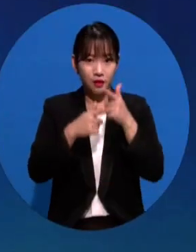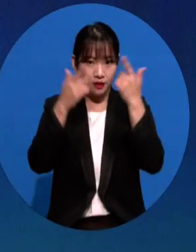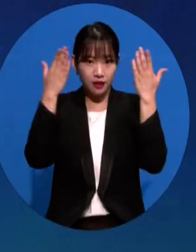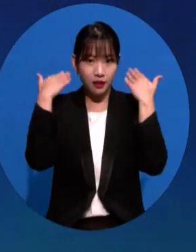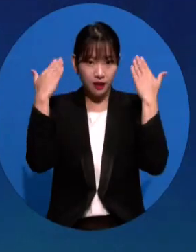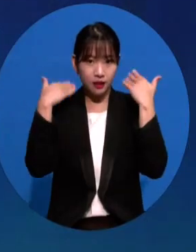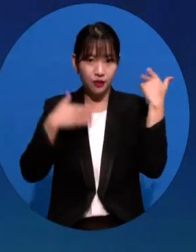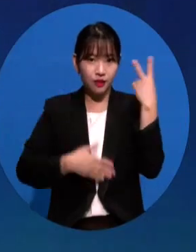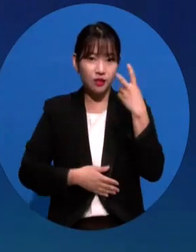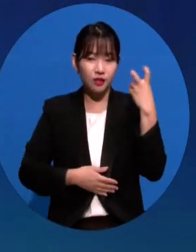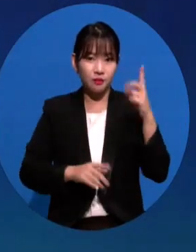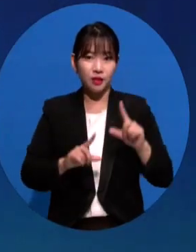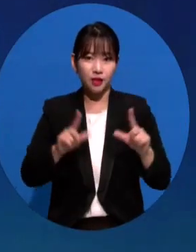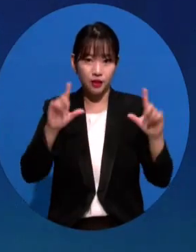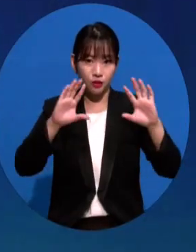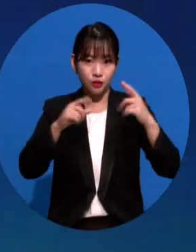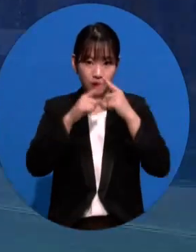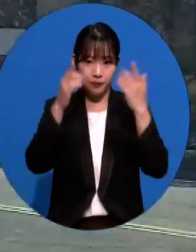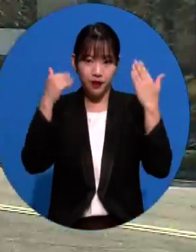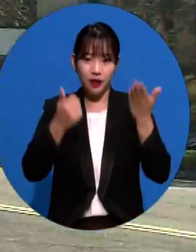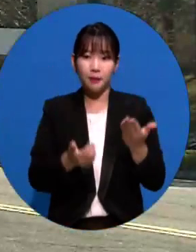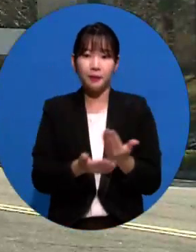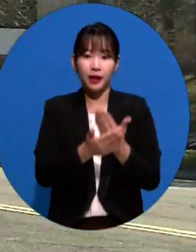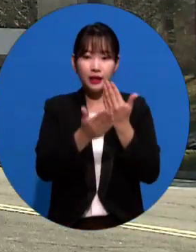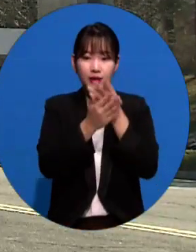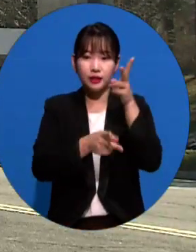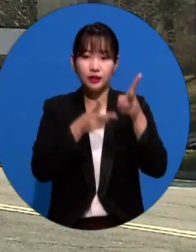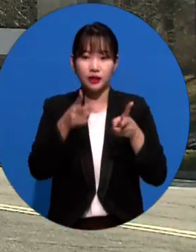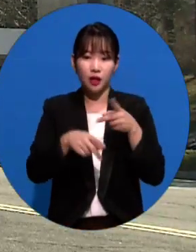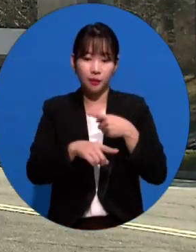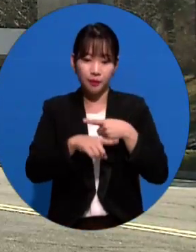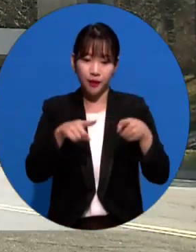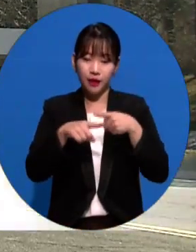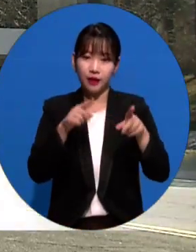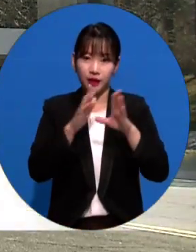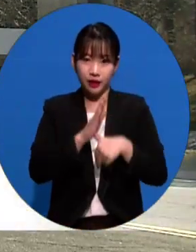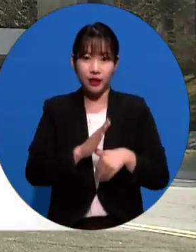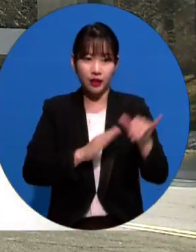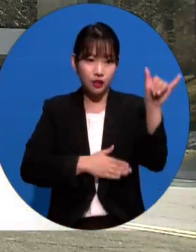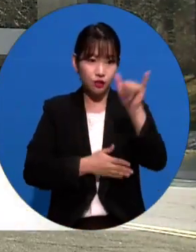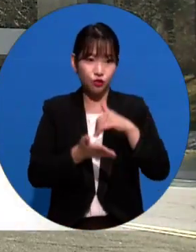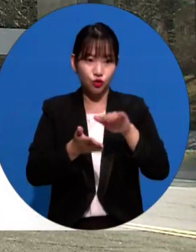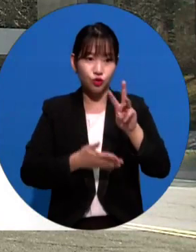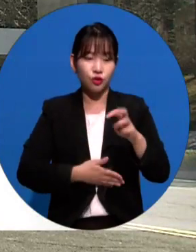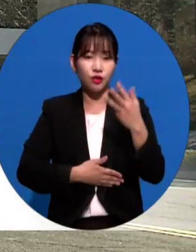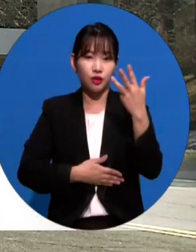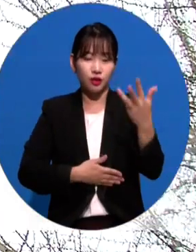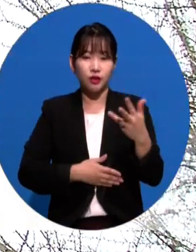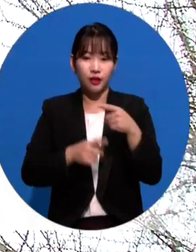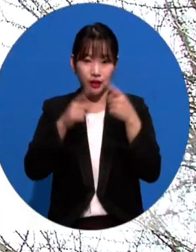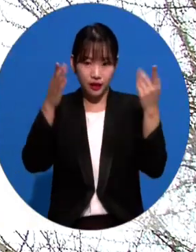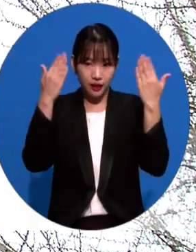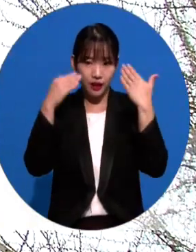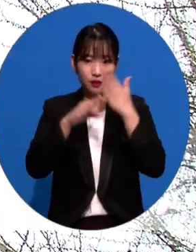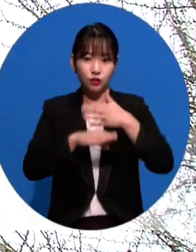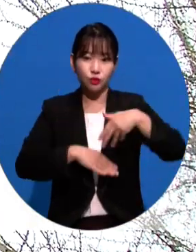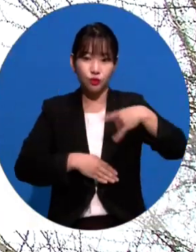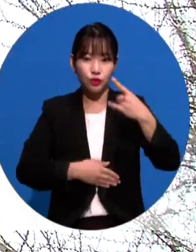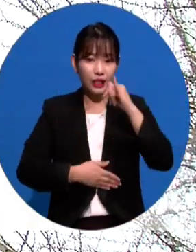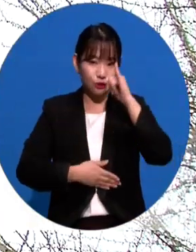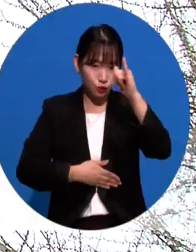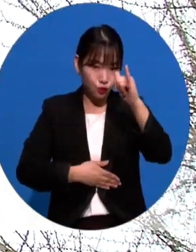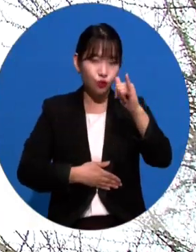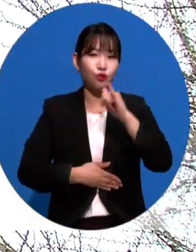목포대학교가 2022년 국립대학 육성사업 종합평가에서 전국 38개 대학 가운데 최우수 A등급을